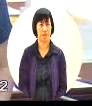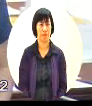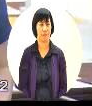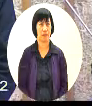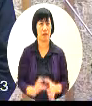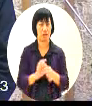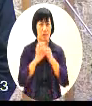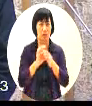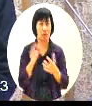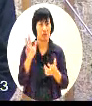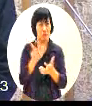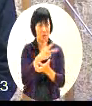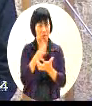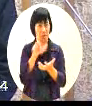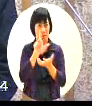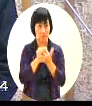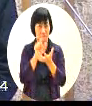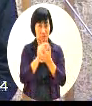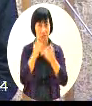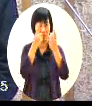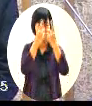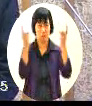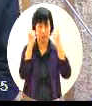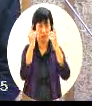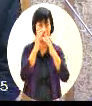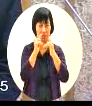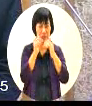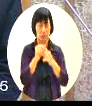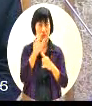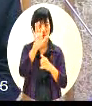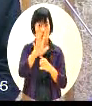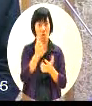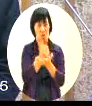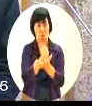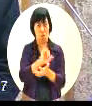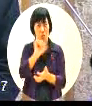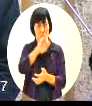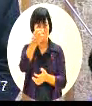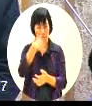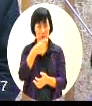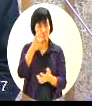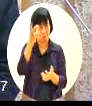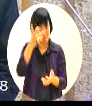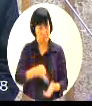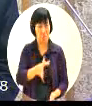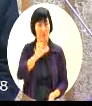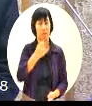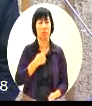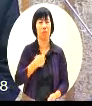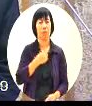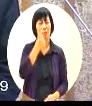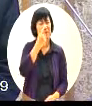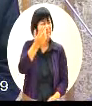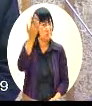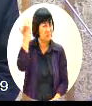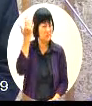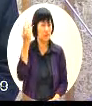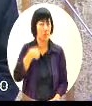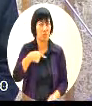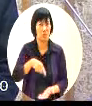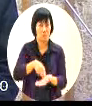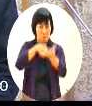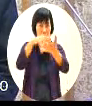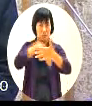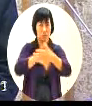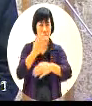这个燕巢大学城，汪议员已经提醒我真侪解哈。所以因为这件我真早我就上去来进步审